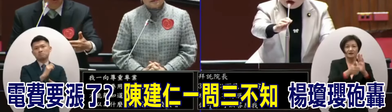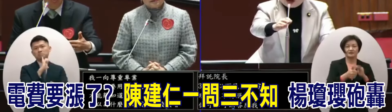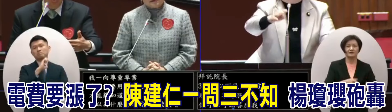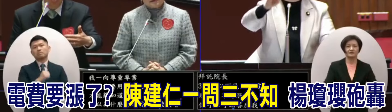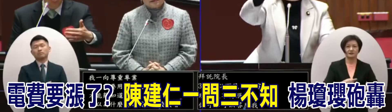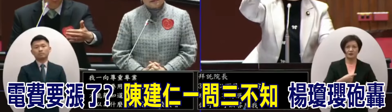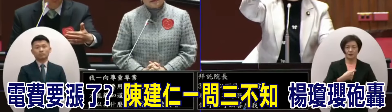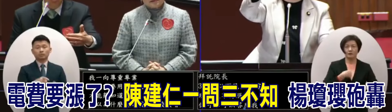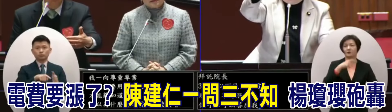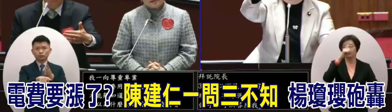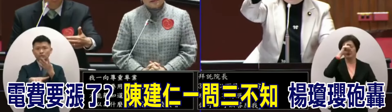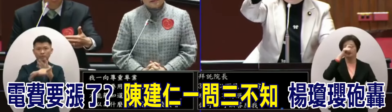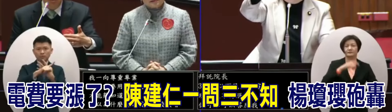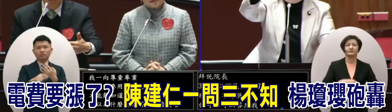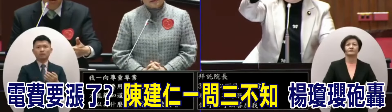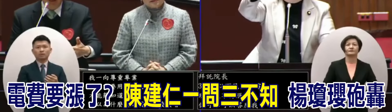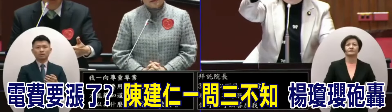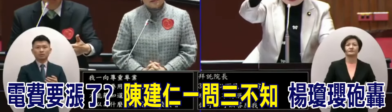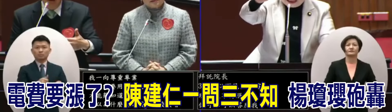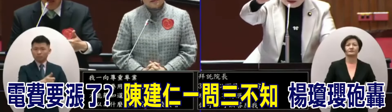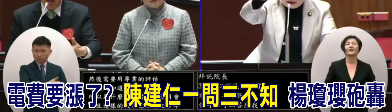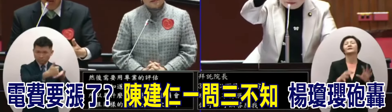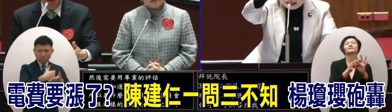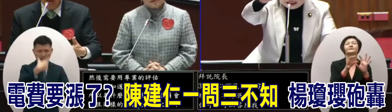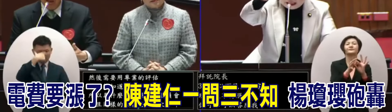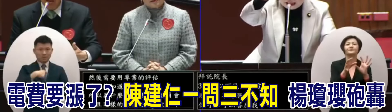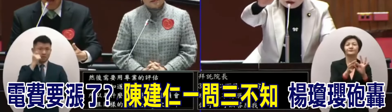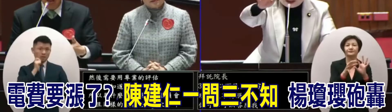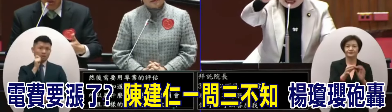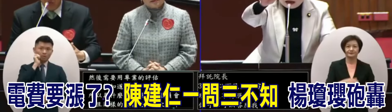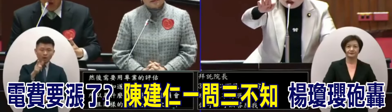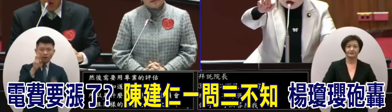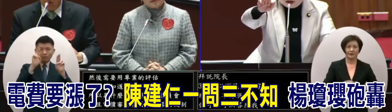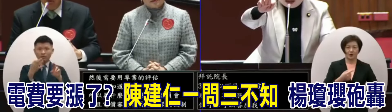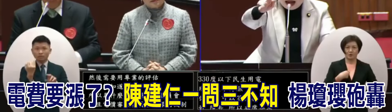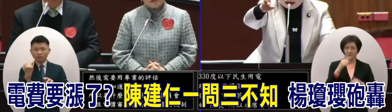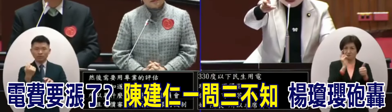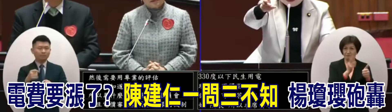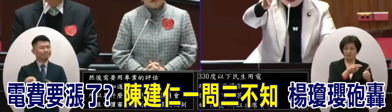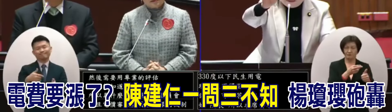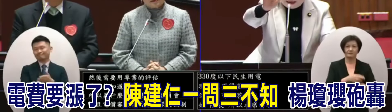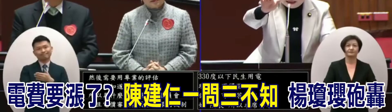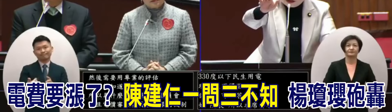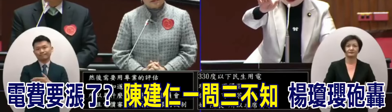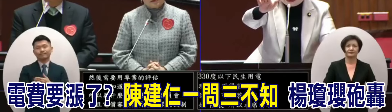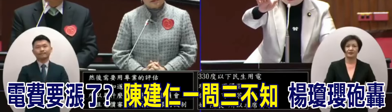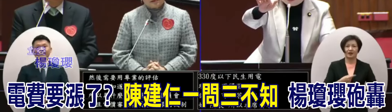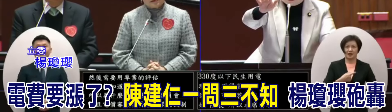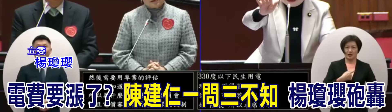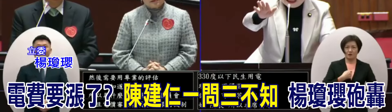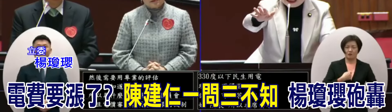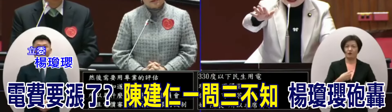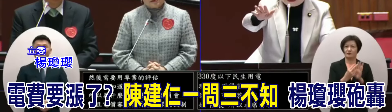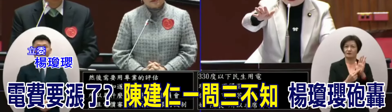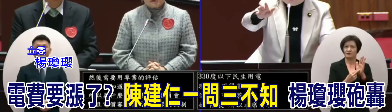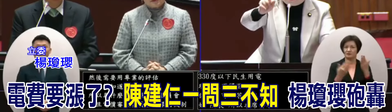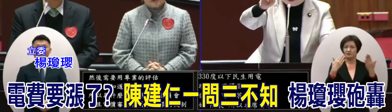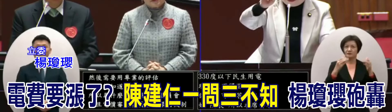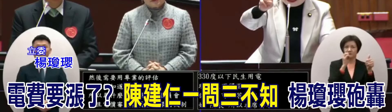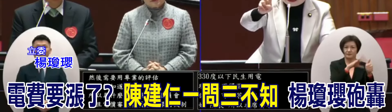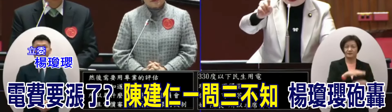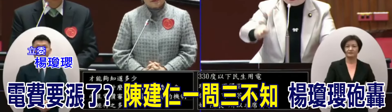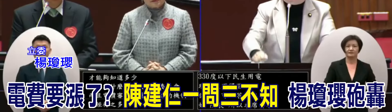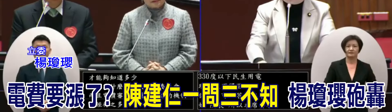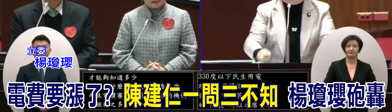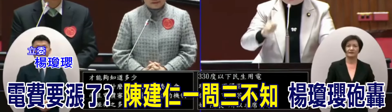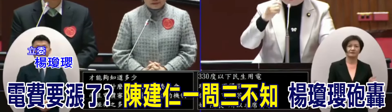要求 专业只看个人的喜好来定定电价是不合适的。 好，本席具体要求这个议题，我们有